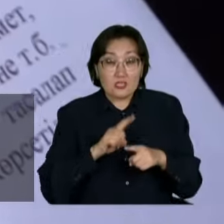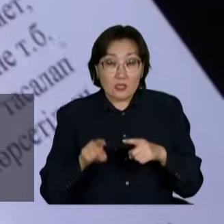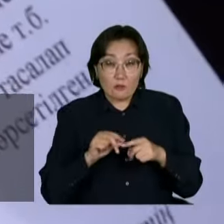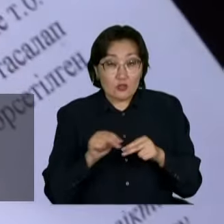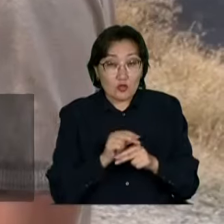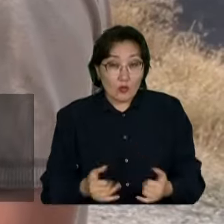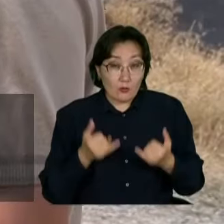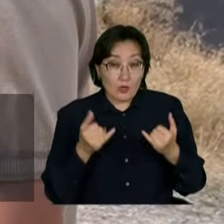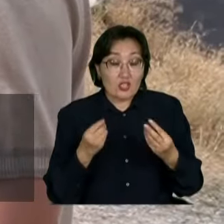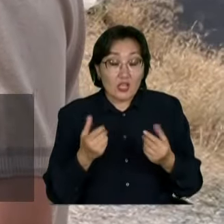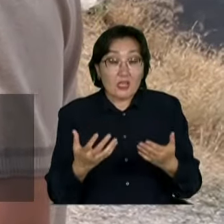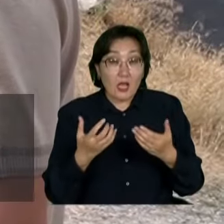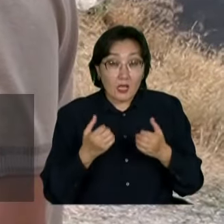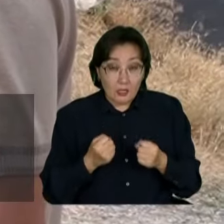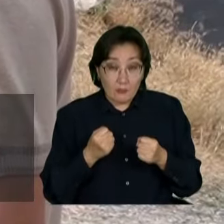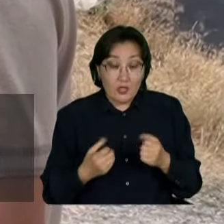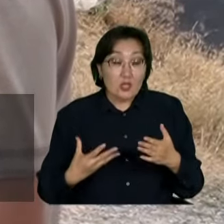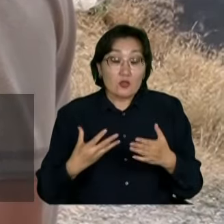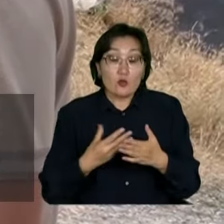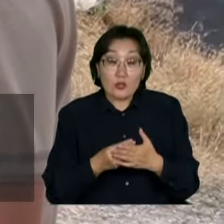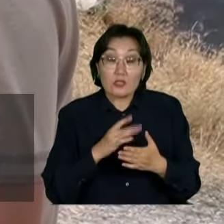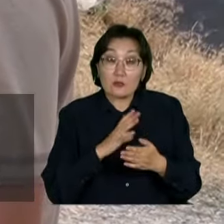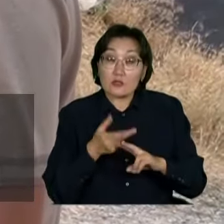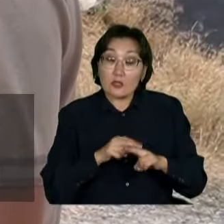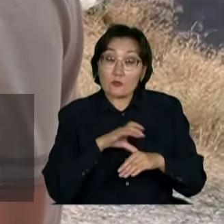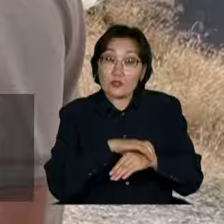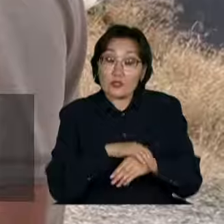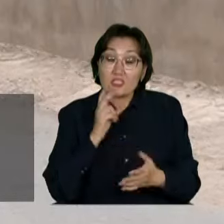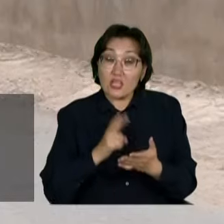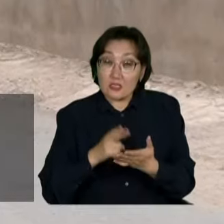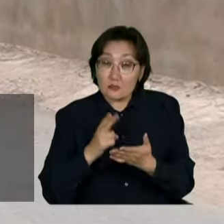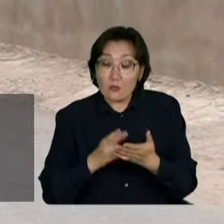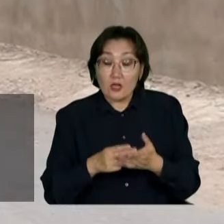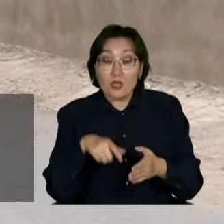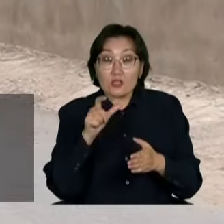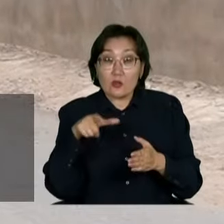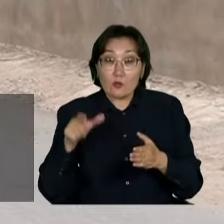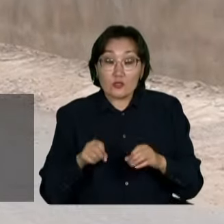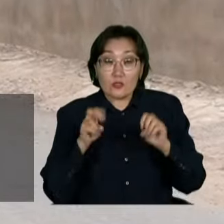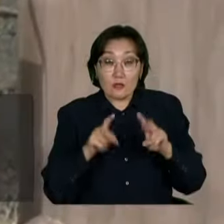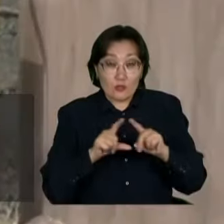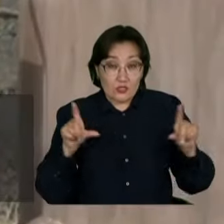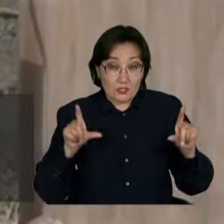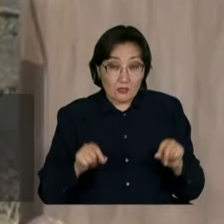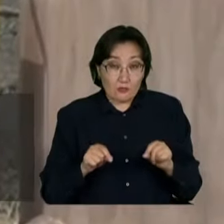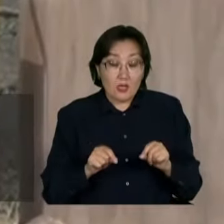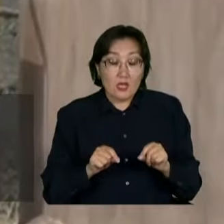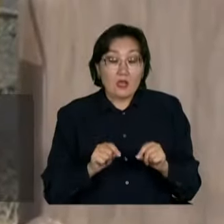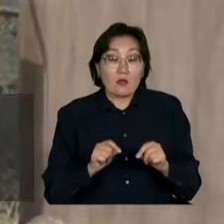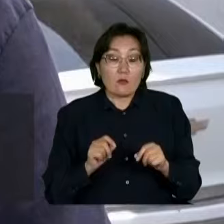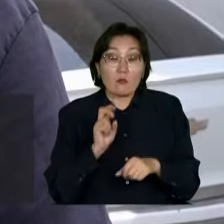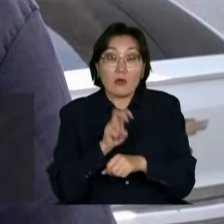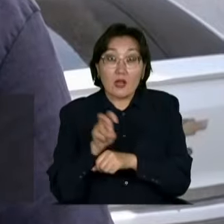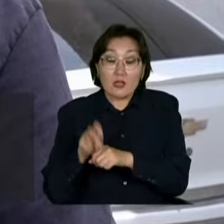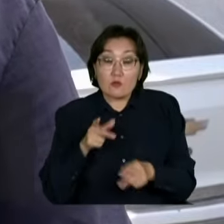шығару үшін ақшасын алдын ала төлетіп алыпты. Аталған деректі дәлелдеп, азаматтарда құзырлы органның есігін талай